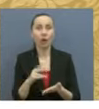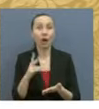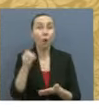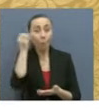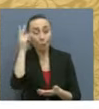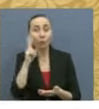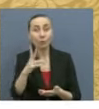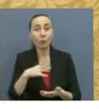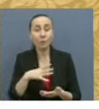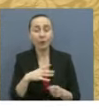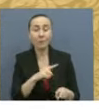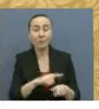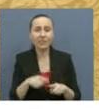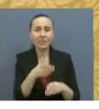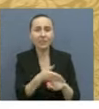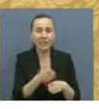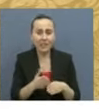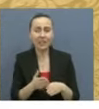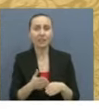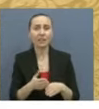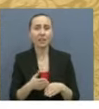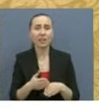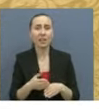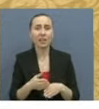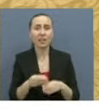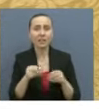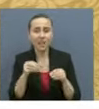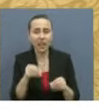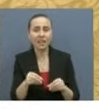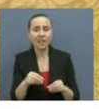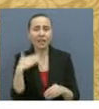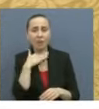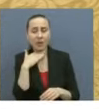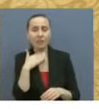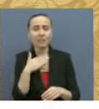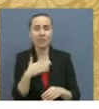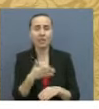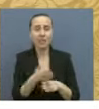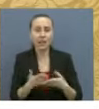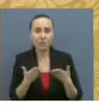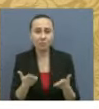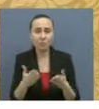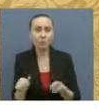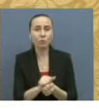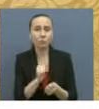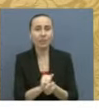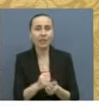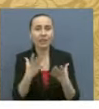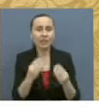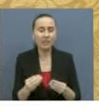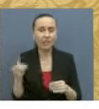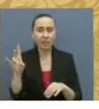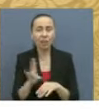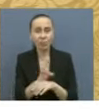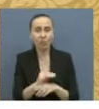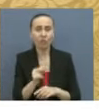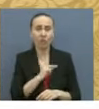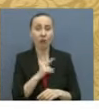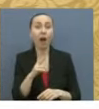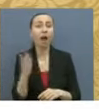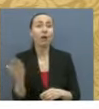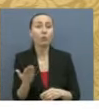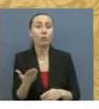то быстро резали, тушили мясо, солили, хлеб пекли, сушили, день и ночь работали. А которые